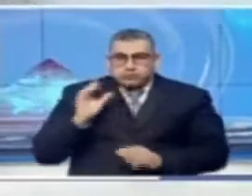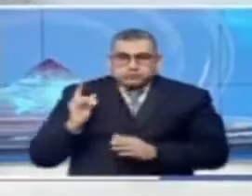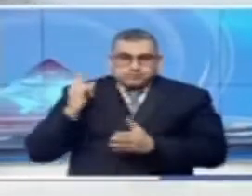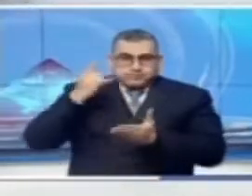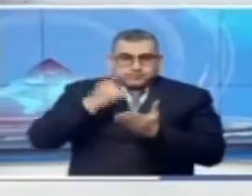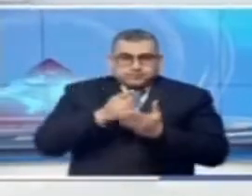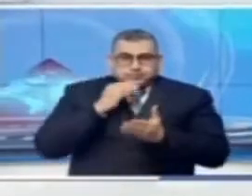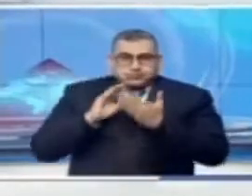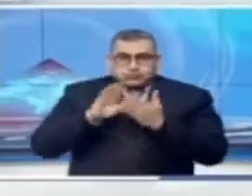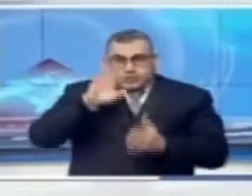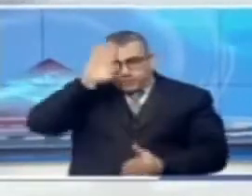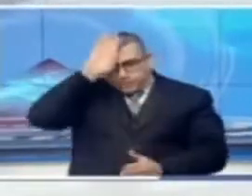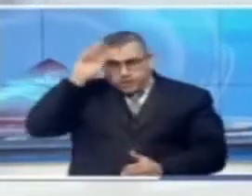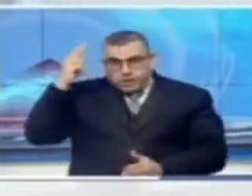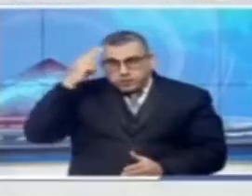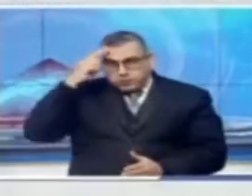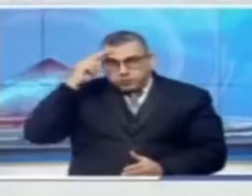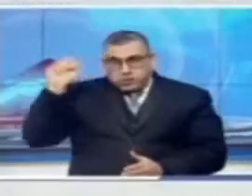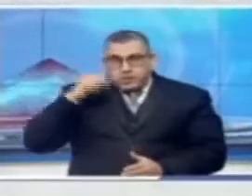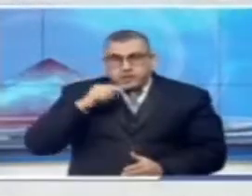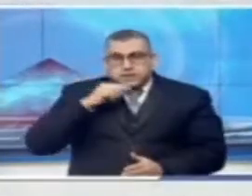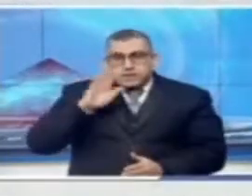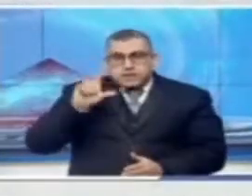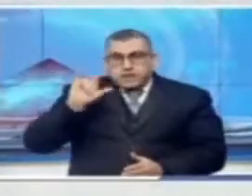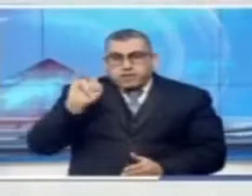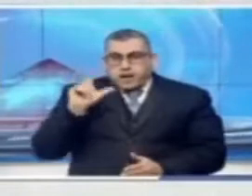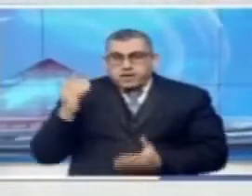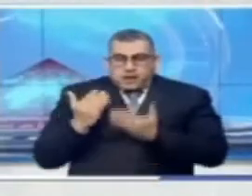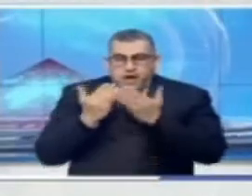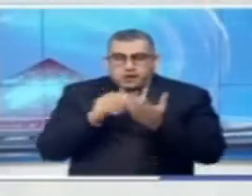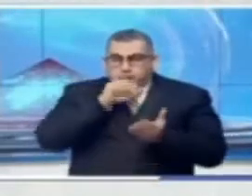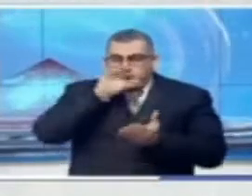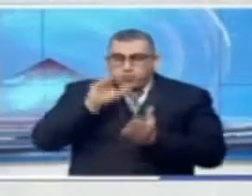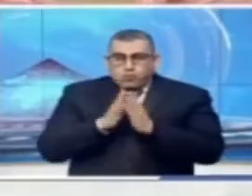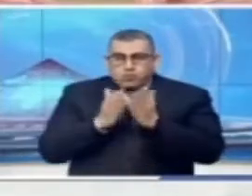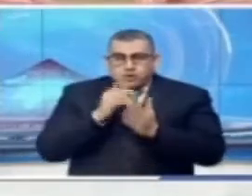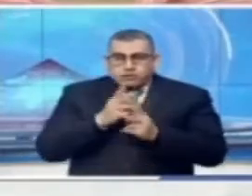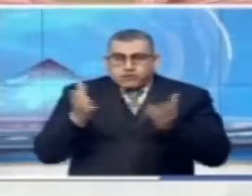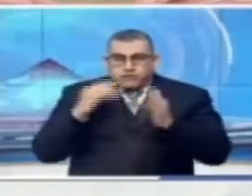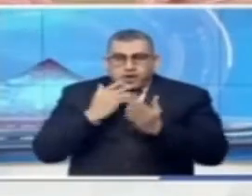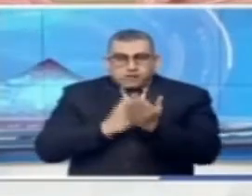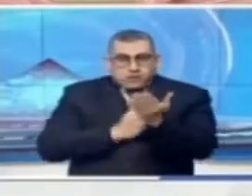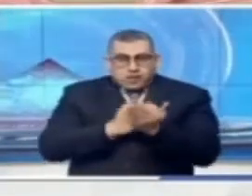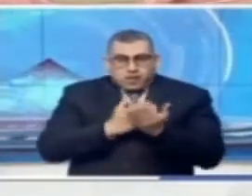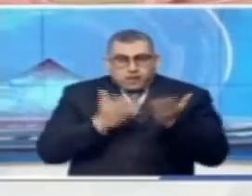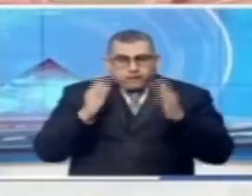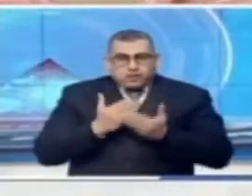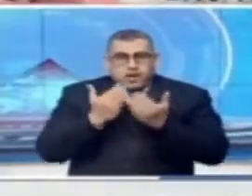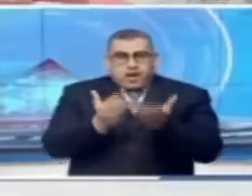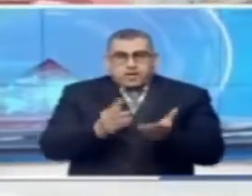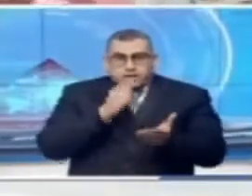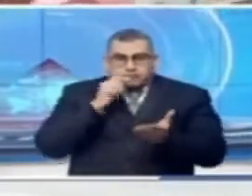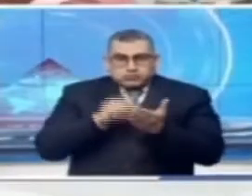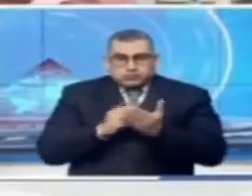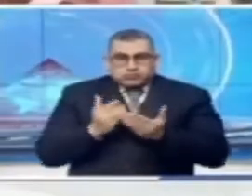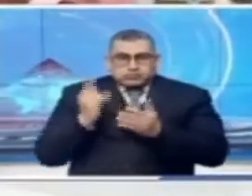خادم الحرمين الشريفين الملك سلمان بن عبد العزيز من المصاحف الشريفة المختلفة الأحجام لتكون مراسم تسليم